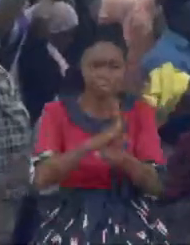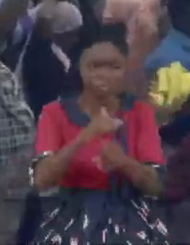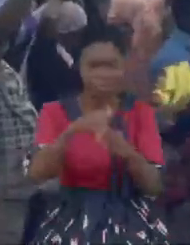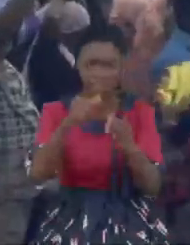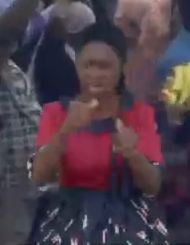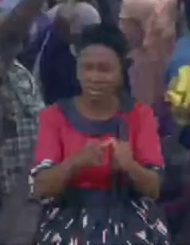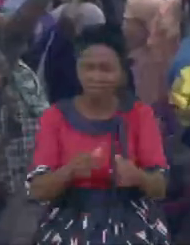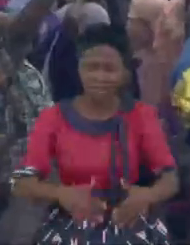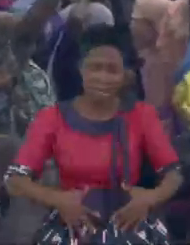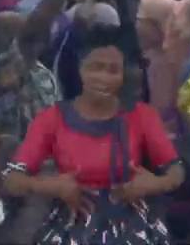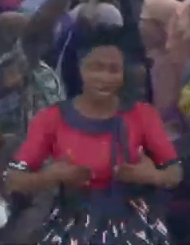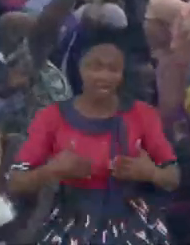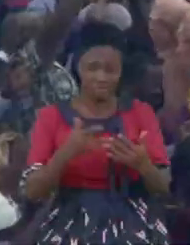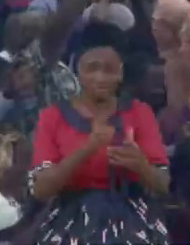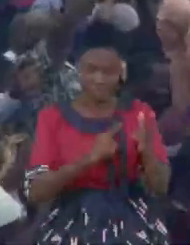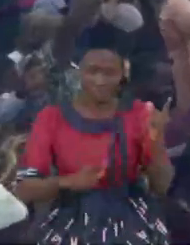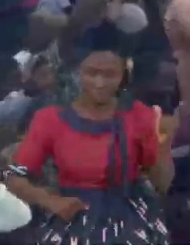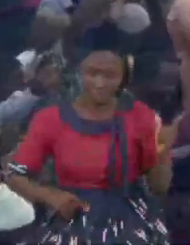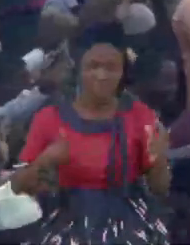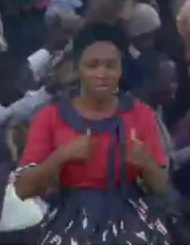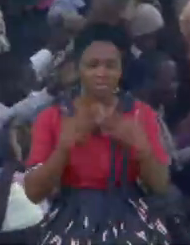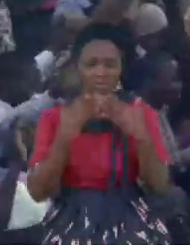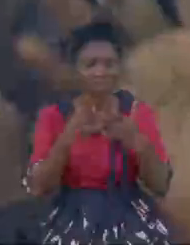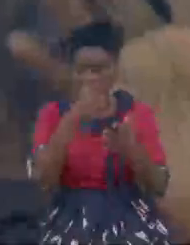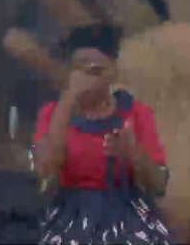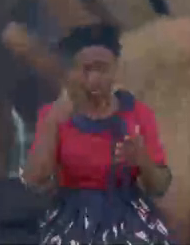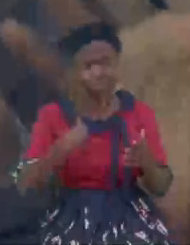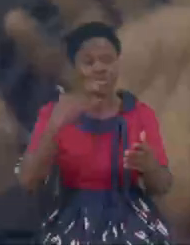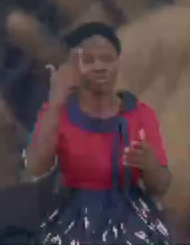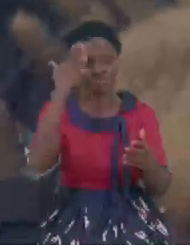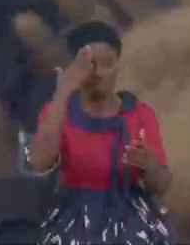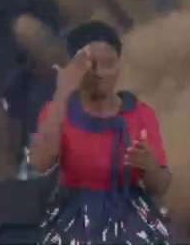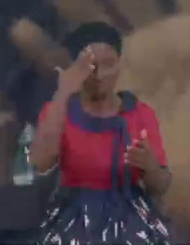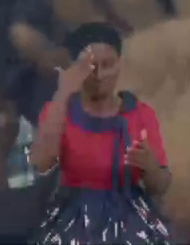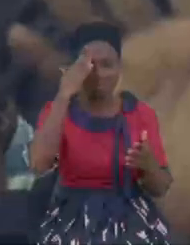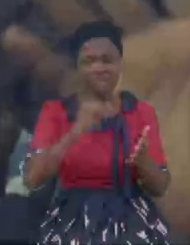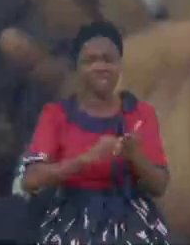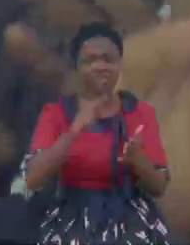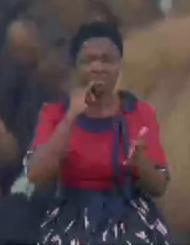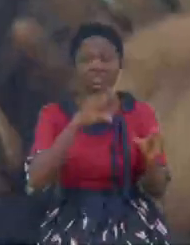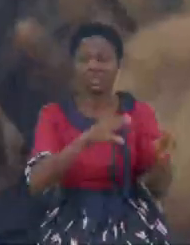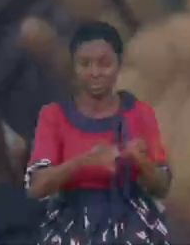promesses dans chaque vie, Seigneur. Nous te disons merci parce que c'est fait. Nous savons que c'est fait.